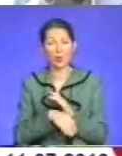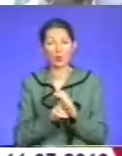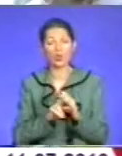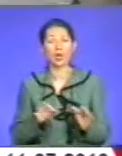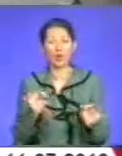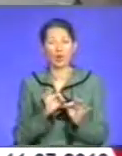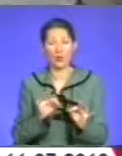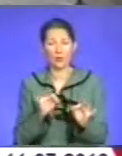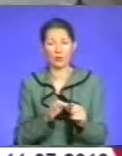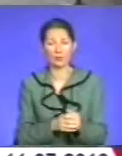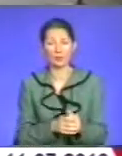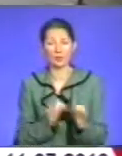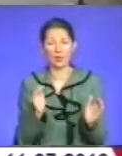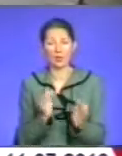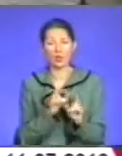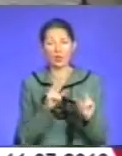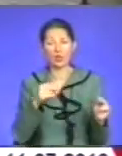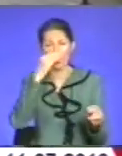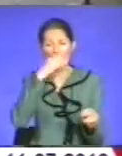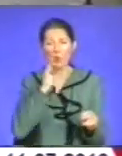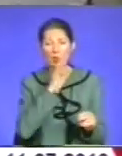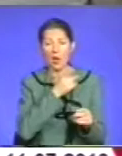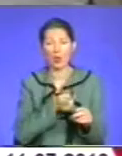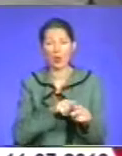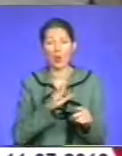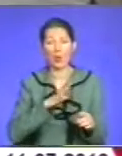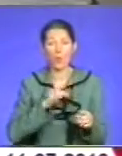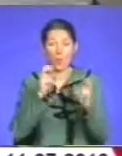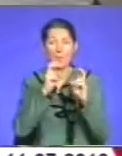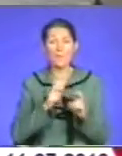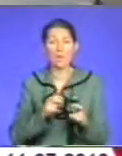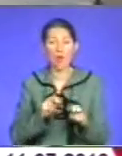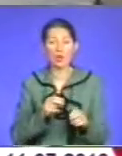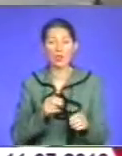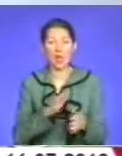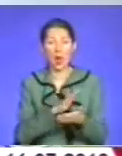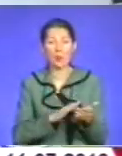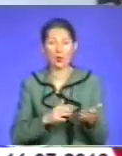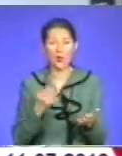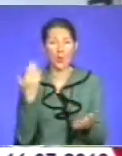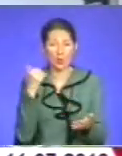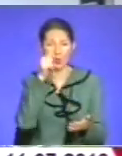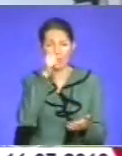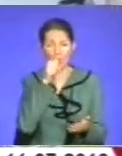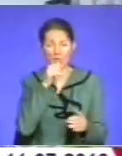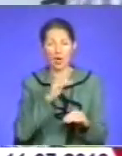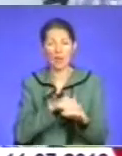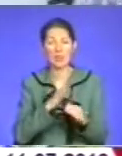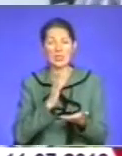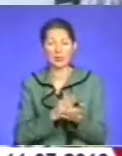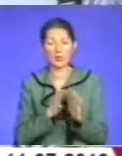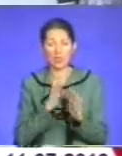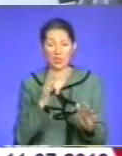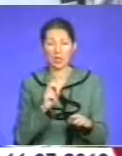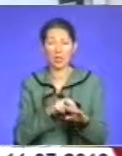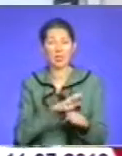ніколи. Менше пощастило батькам, які проходили з дітьми профілактичний огляд впродовж минулого місяця. Факт існування черг